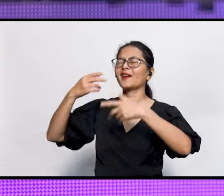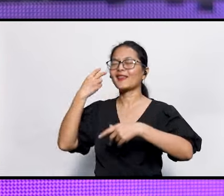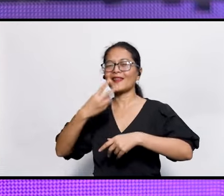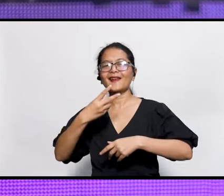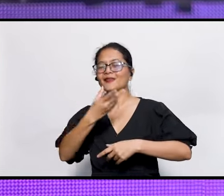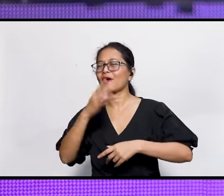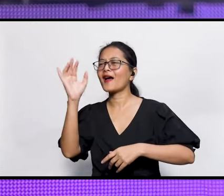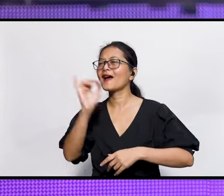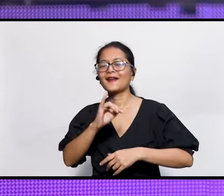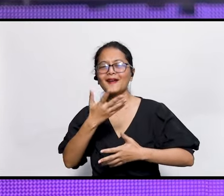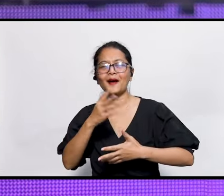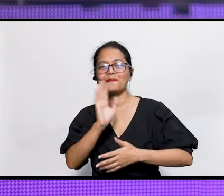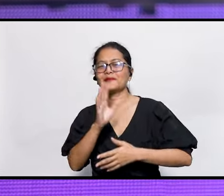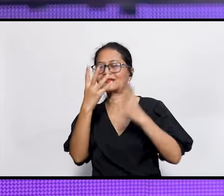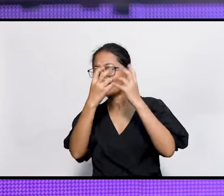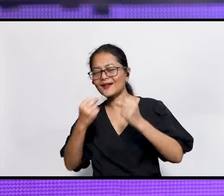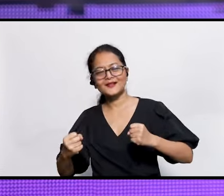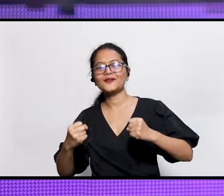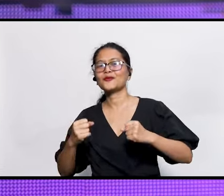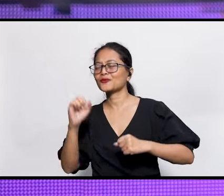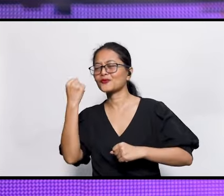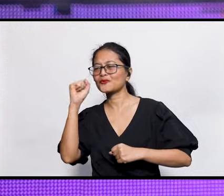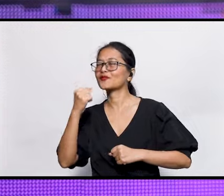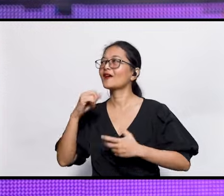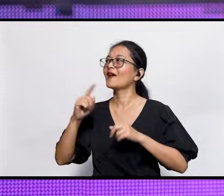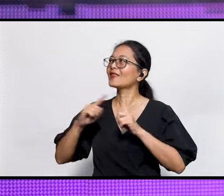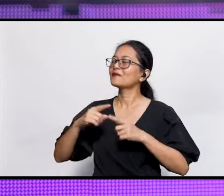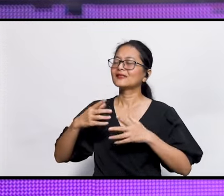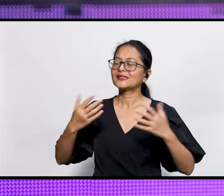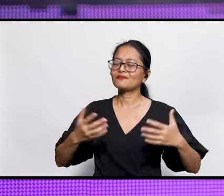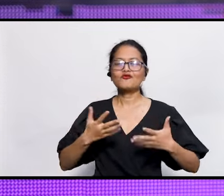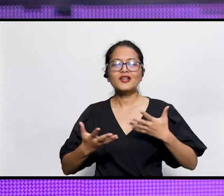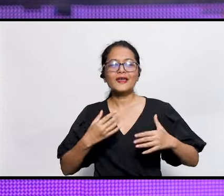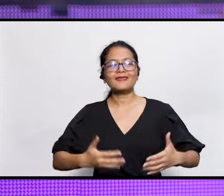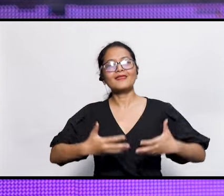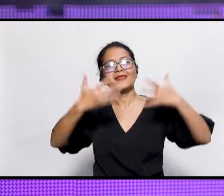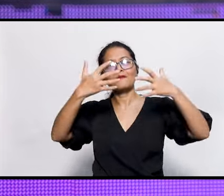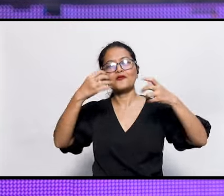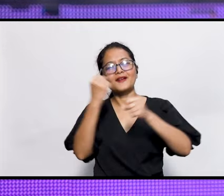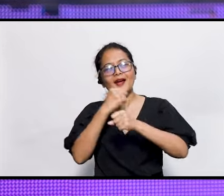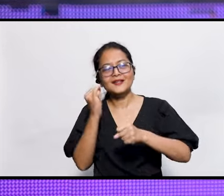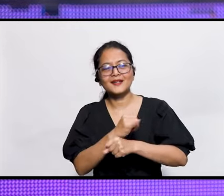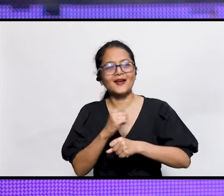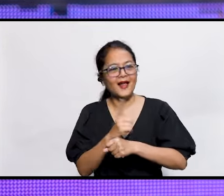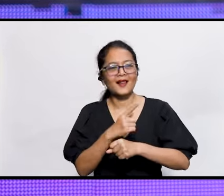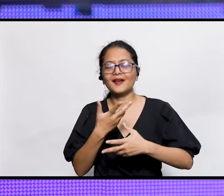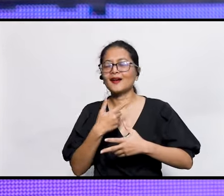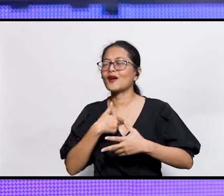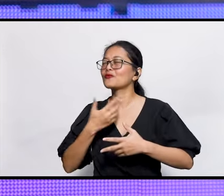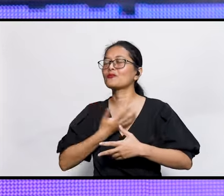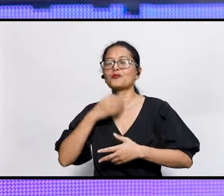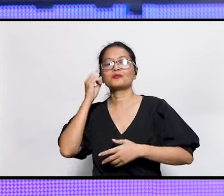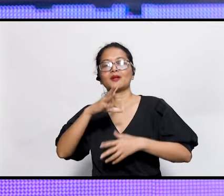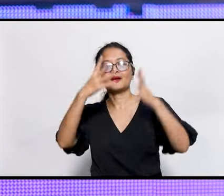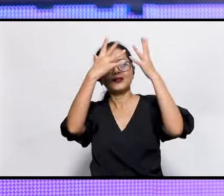di dalam nama Tuhan Yesus Kristus tembok-tembok kegagalan runtuh di dalam nama Tuhan Yesus